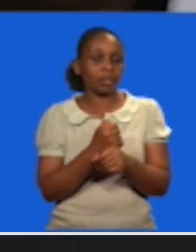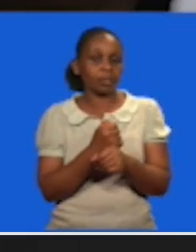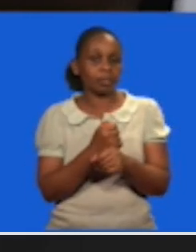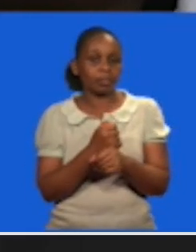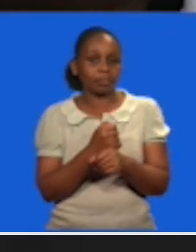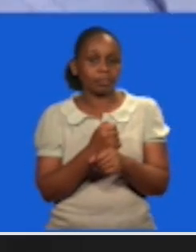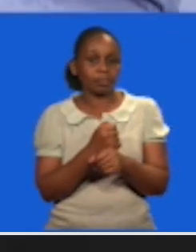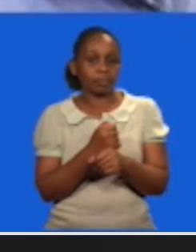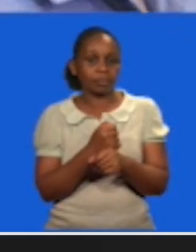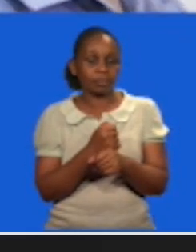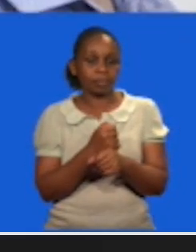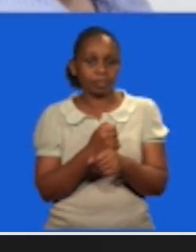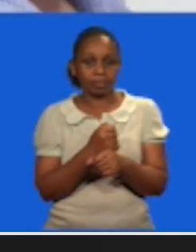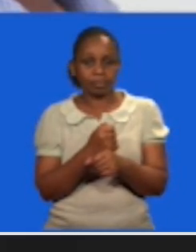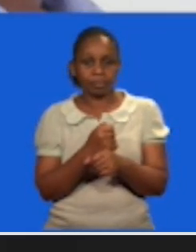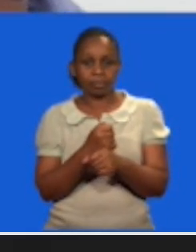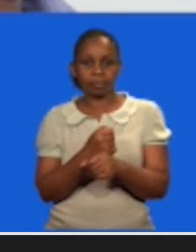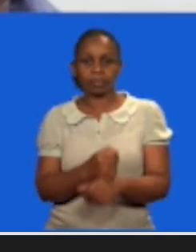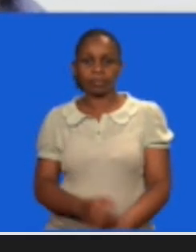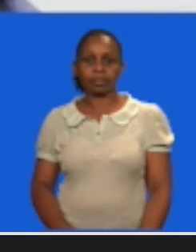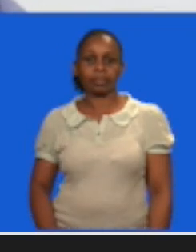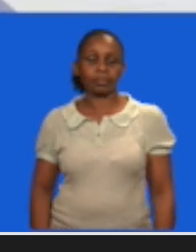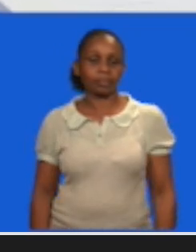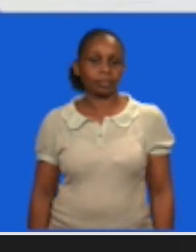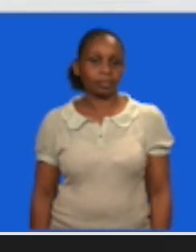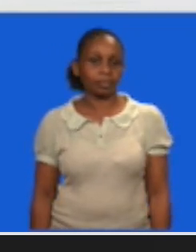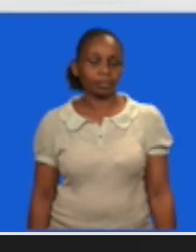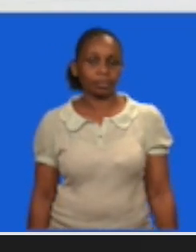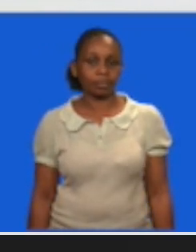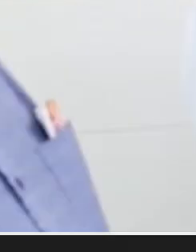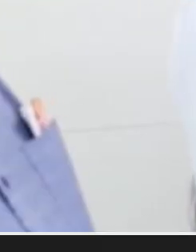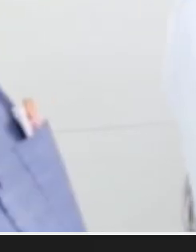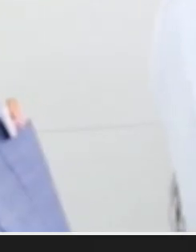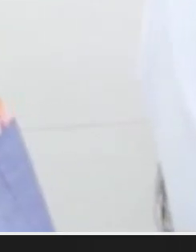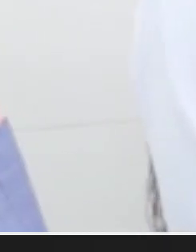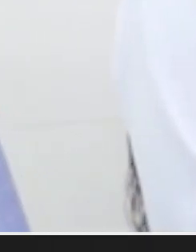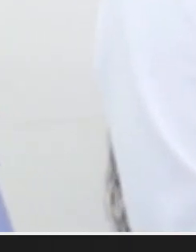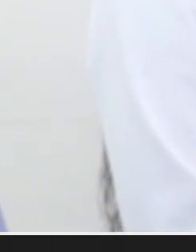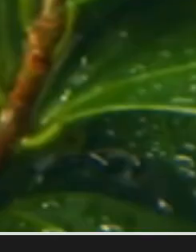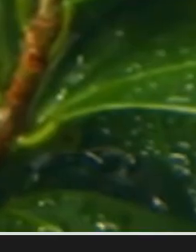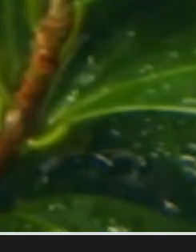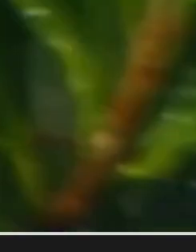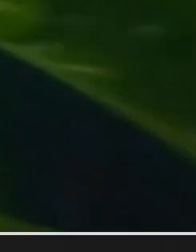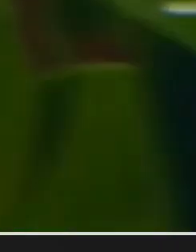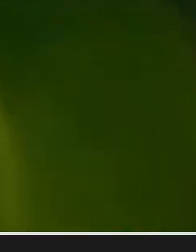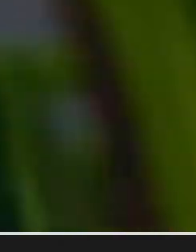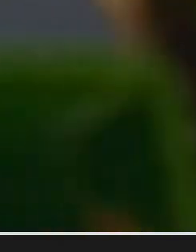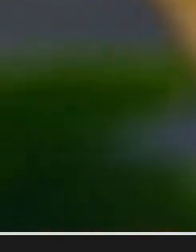waendelee kufanya kazi. James Mwangi, makala ya Undugu Afya.